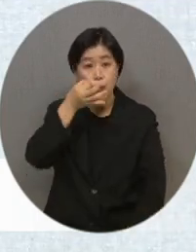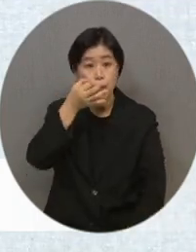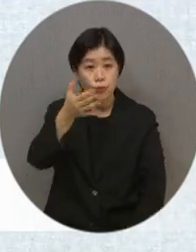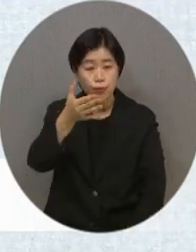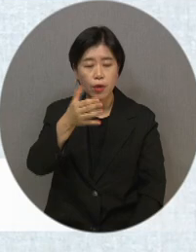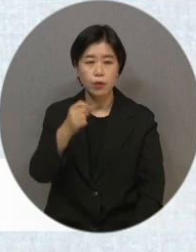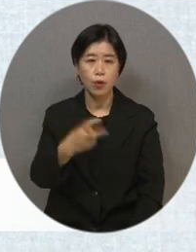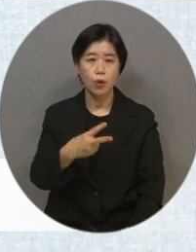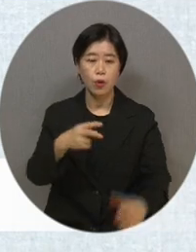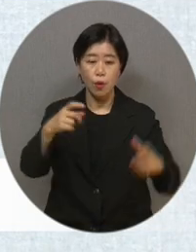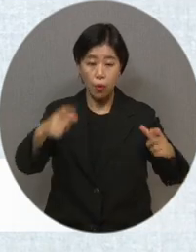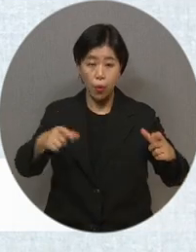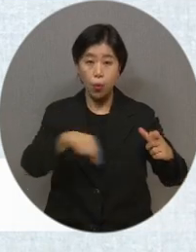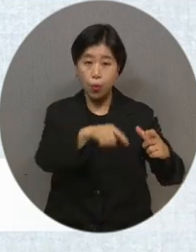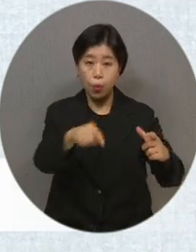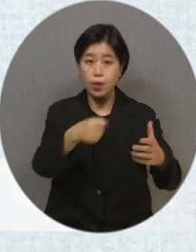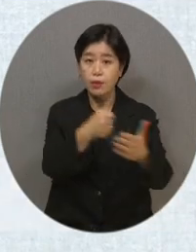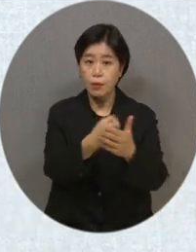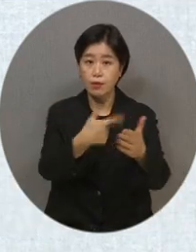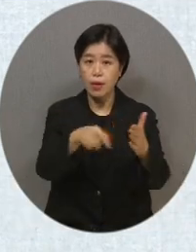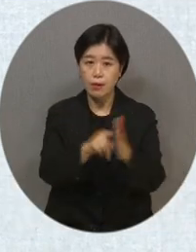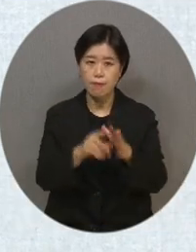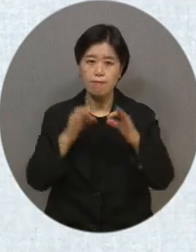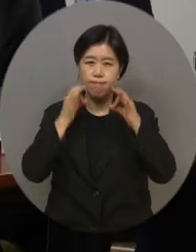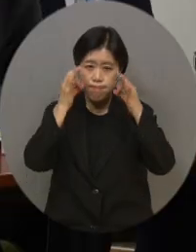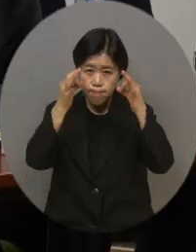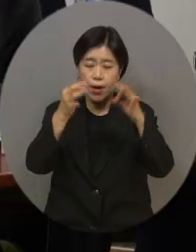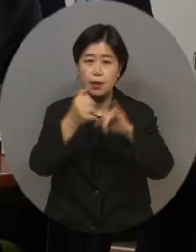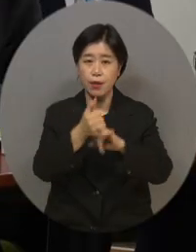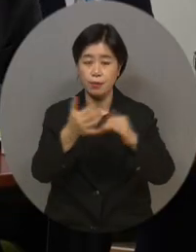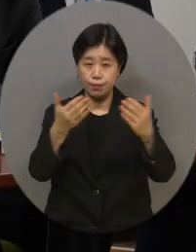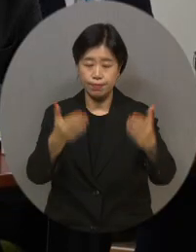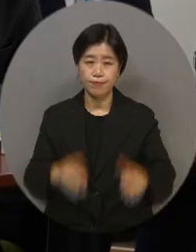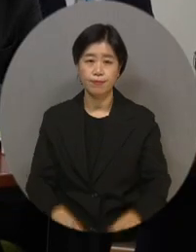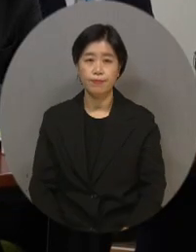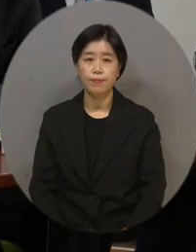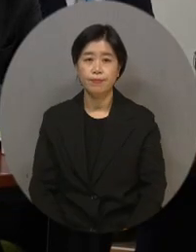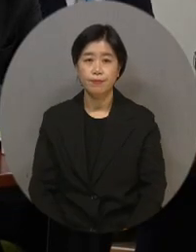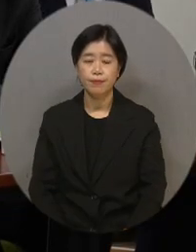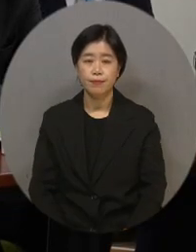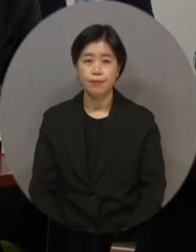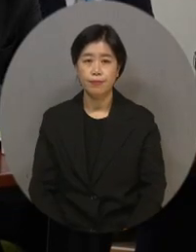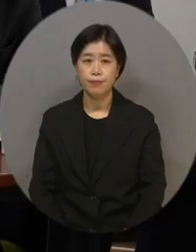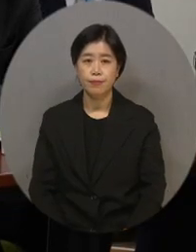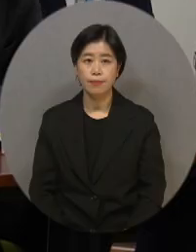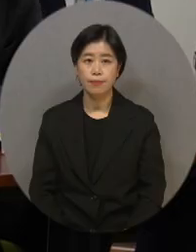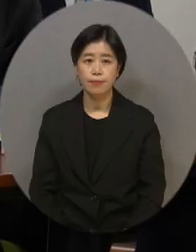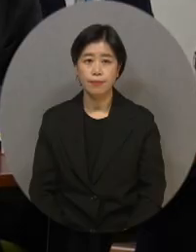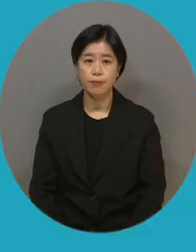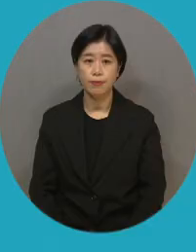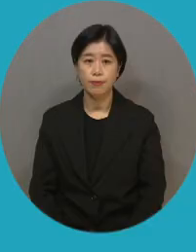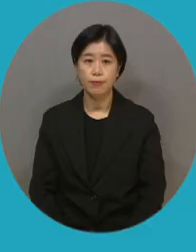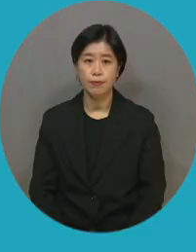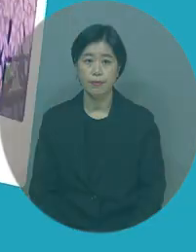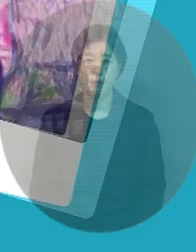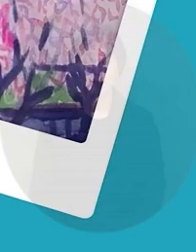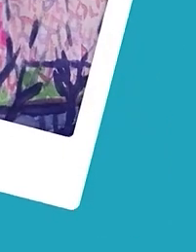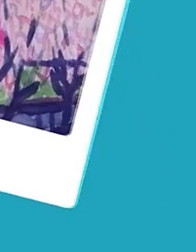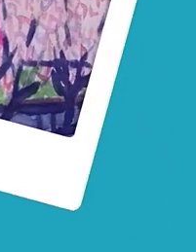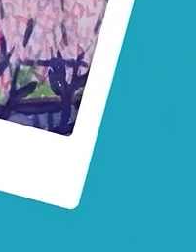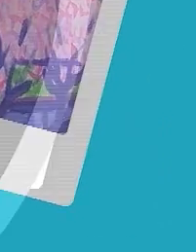선정을 위해 최선을 다할 것을 다짐했습니다. 복지TV 뉴스 황영재입니다.